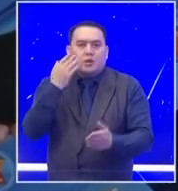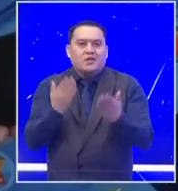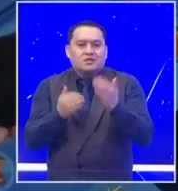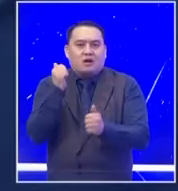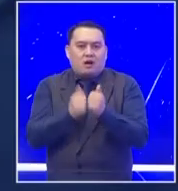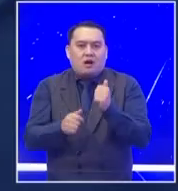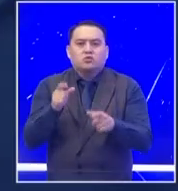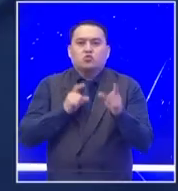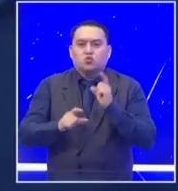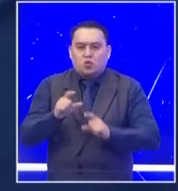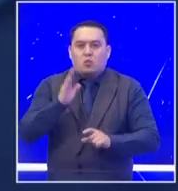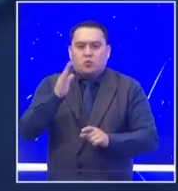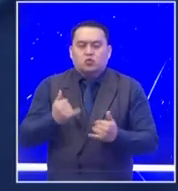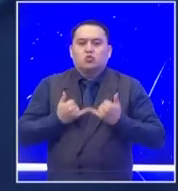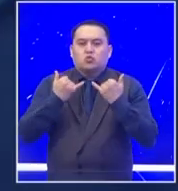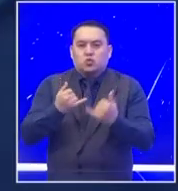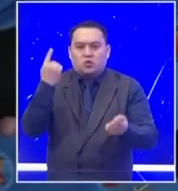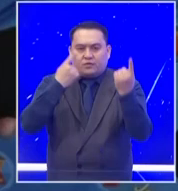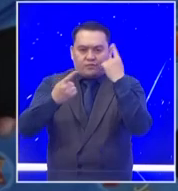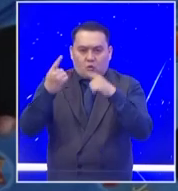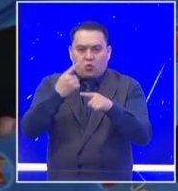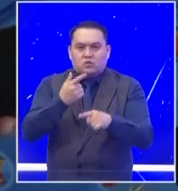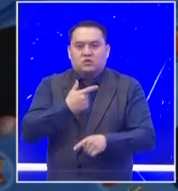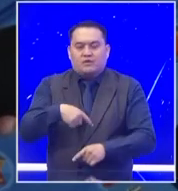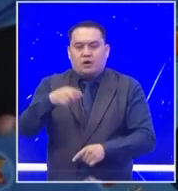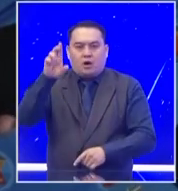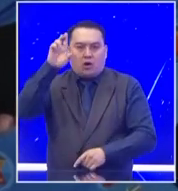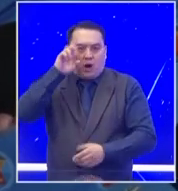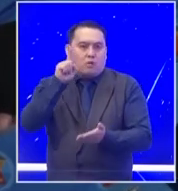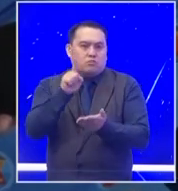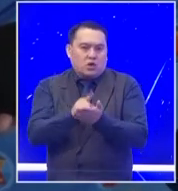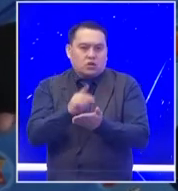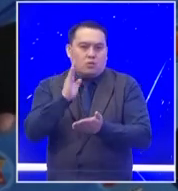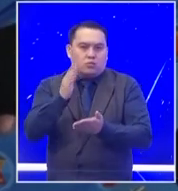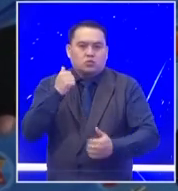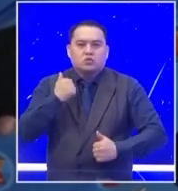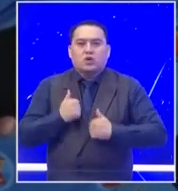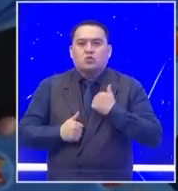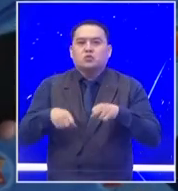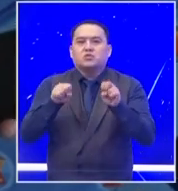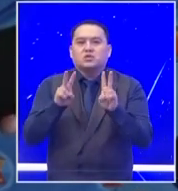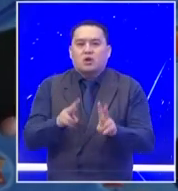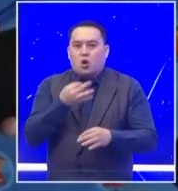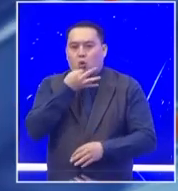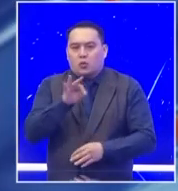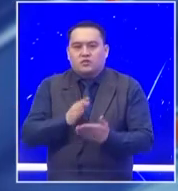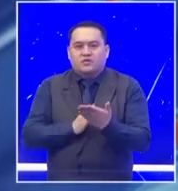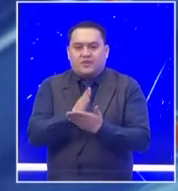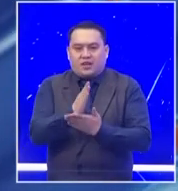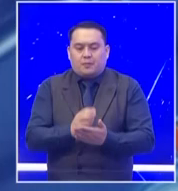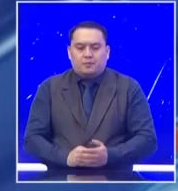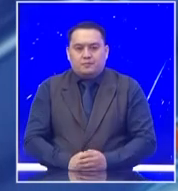каждый студент будет ценить и чтить творческое наследие своей страны, он обязательно будет достойным специалистом в любой сфере.